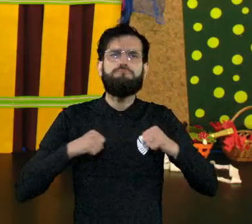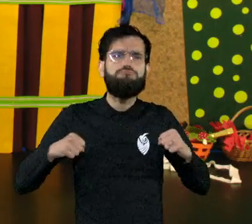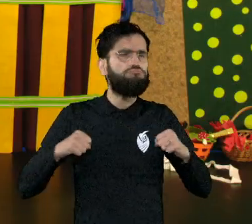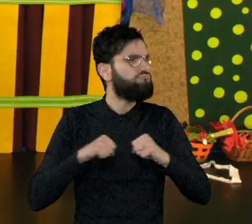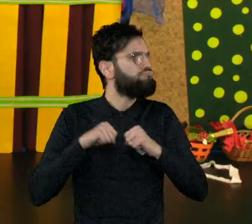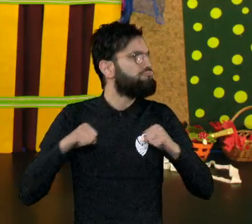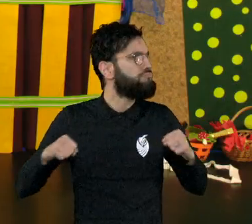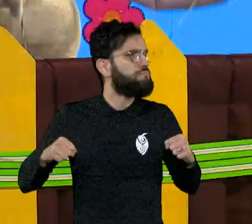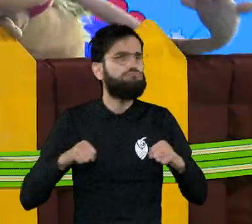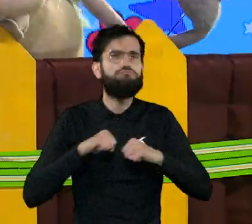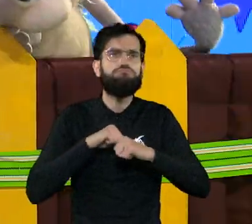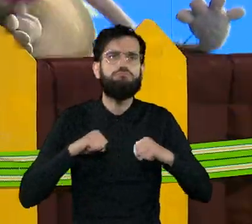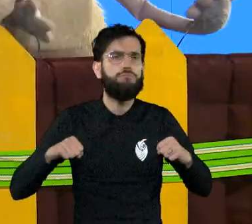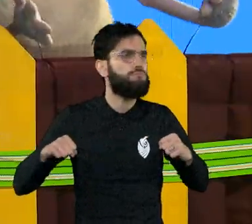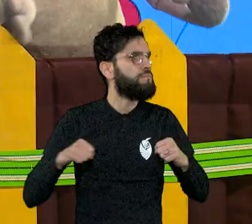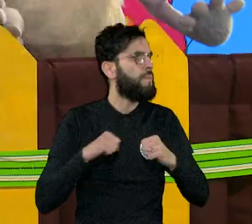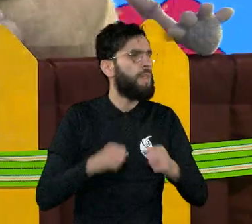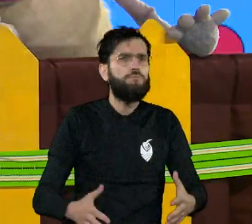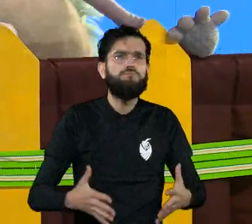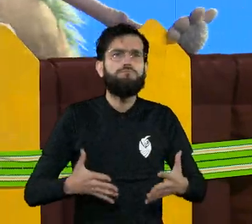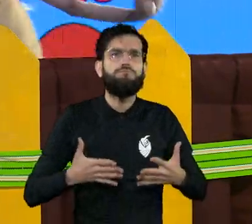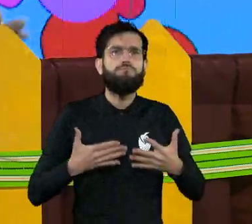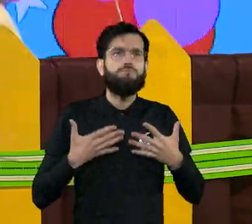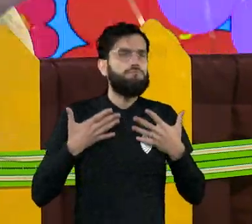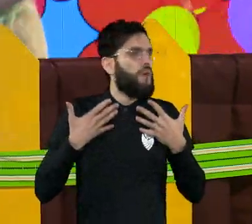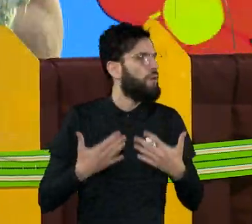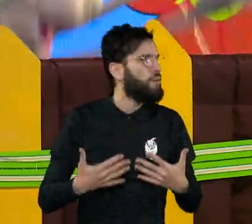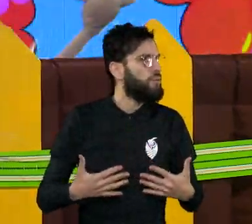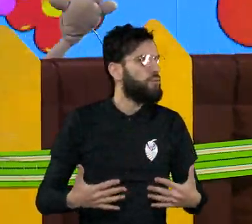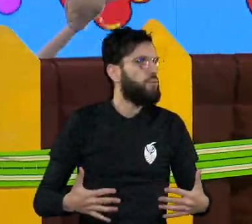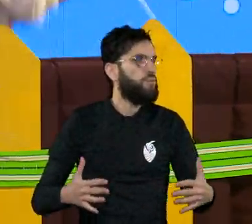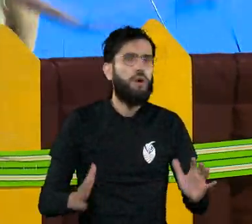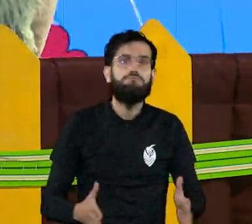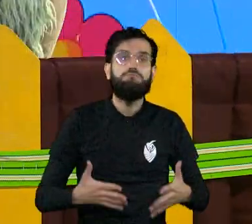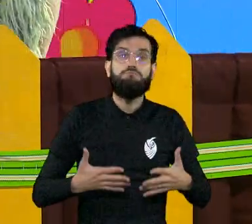Gymnastika, zhlboka sa dobre dýcha.